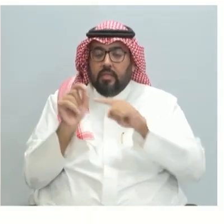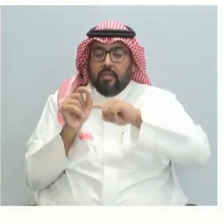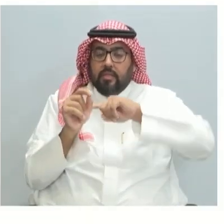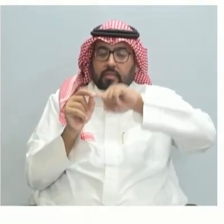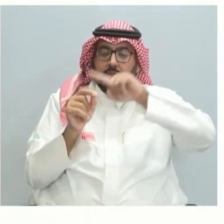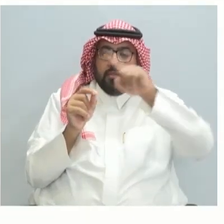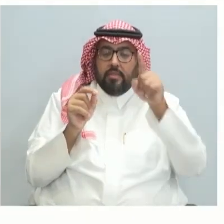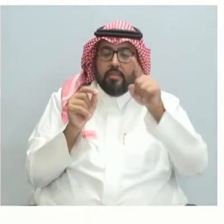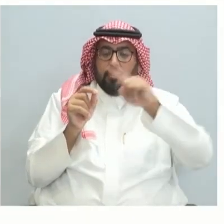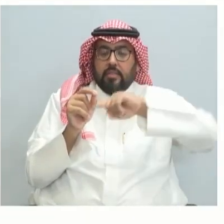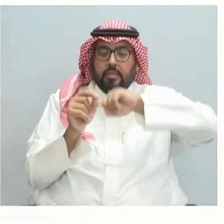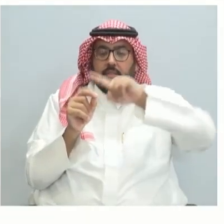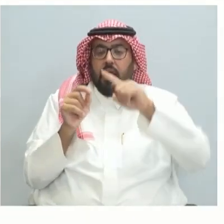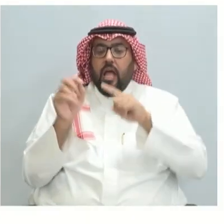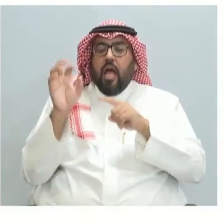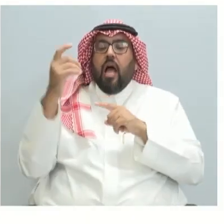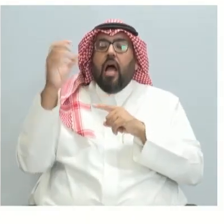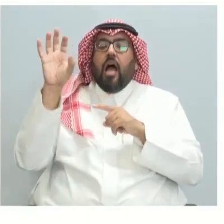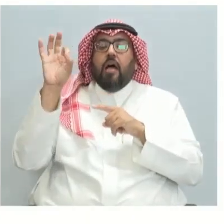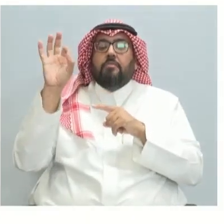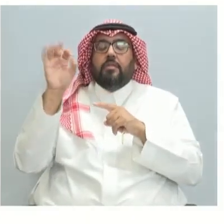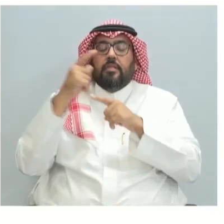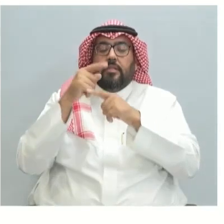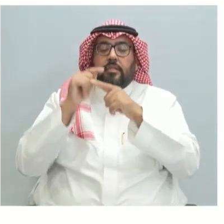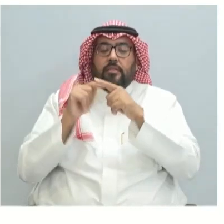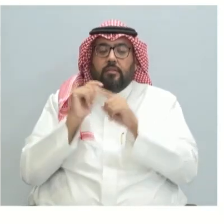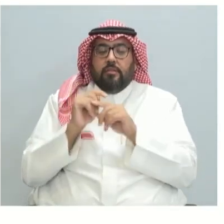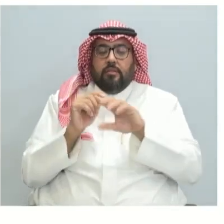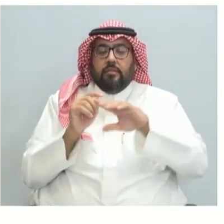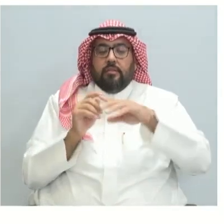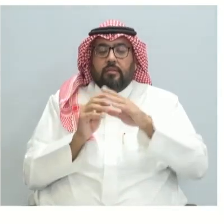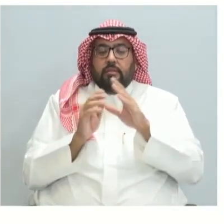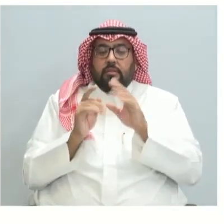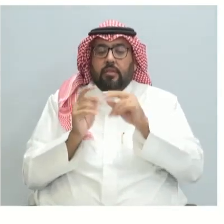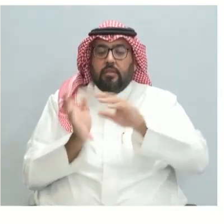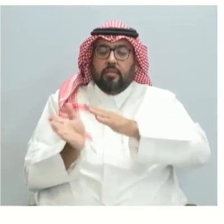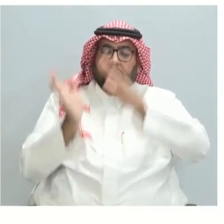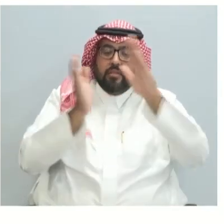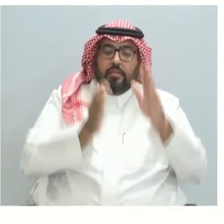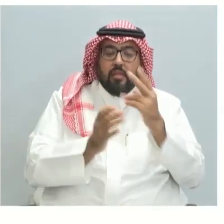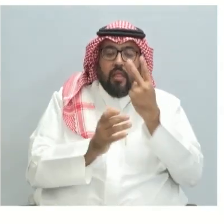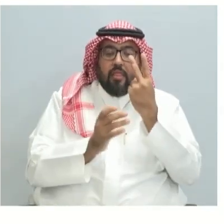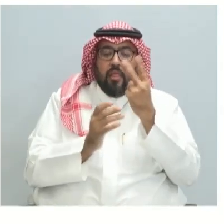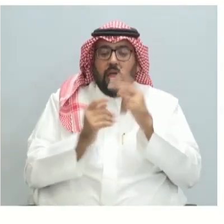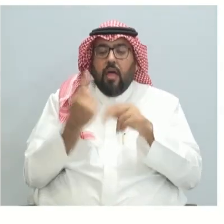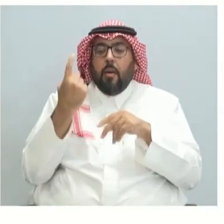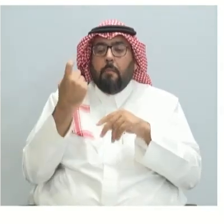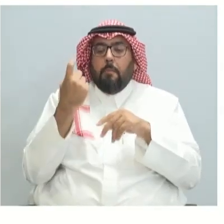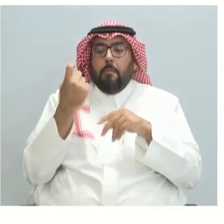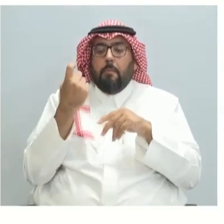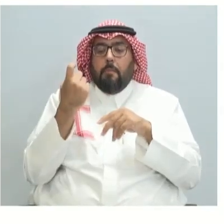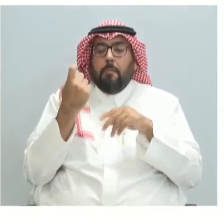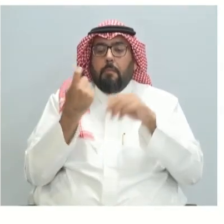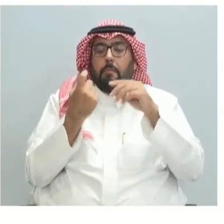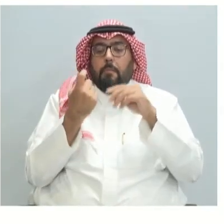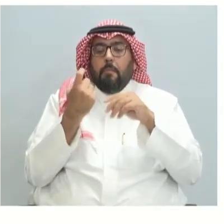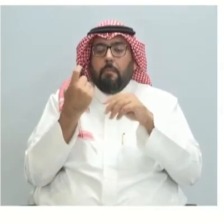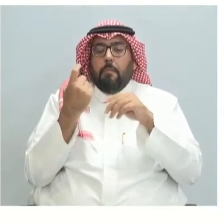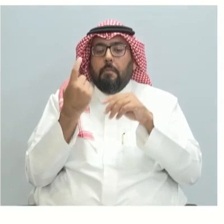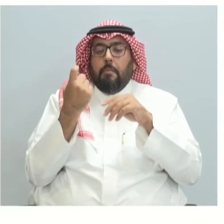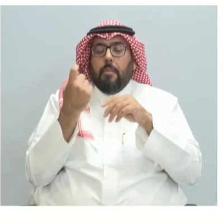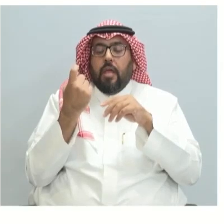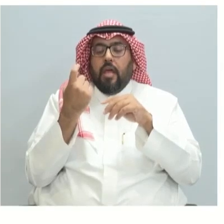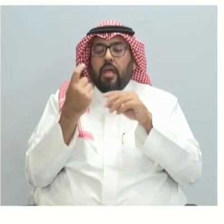نص الى خمسين درجه الان نريد ان ننقل القطاع الثاني وقياسه مئه مئه درجه